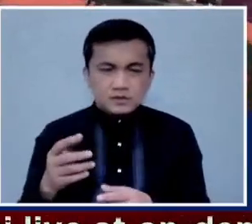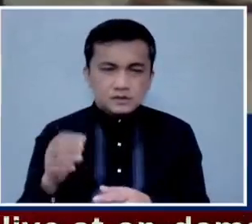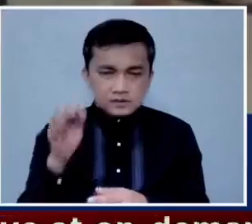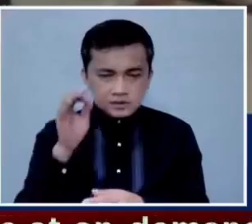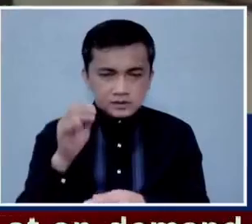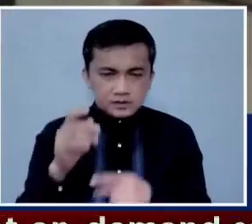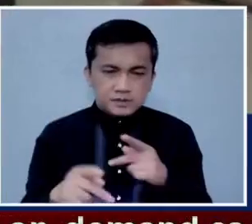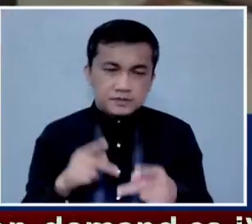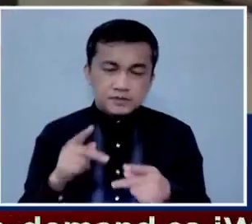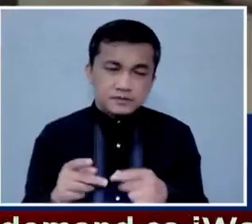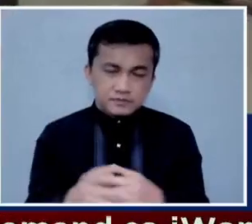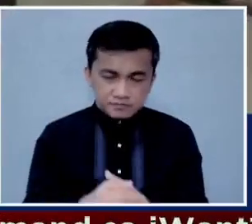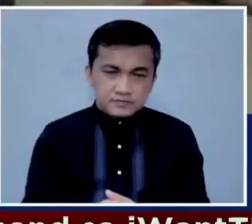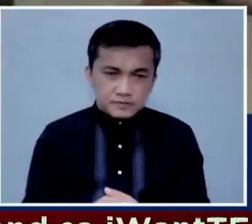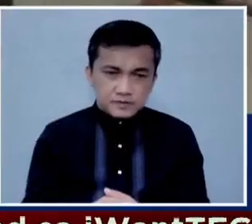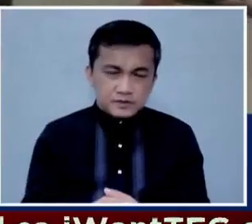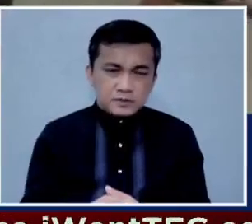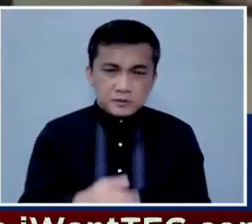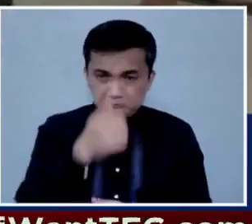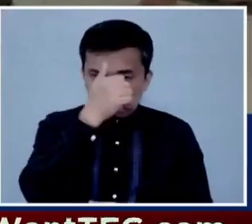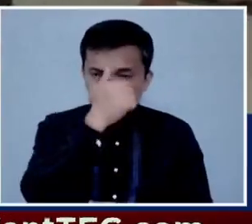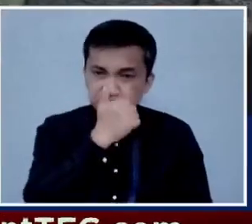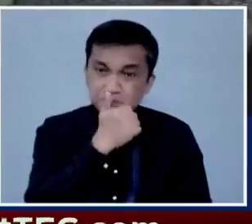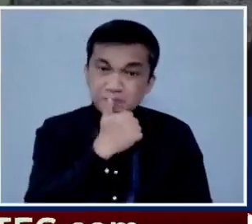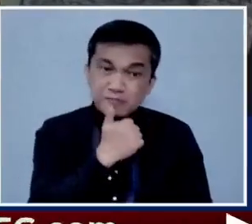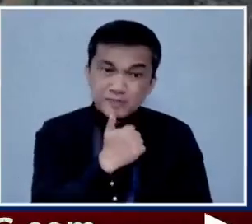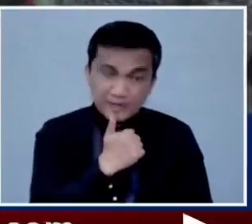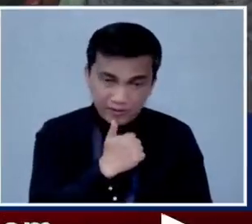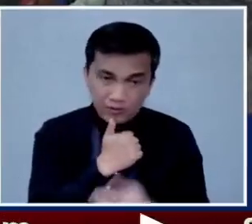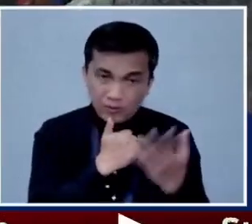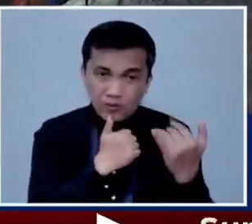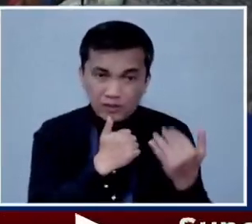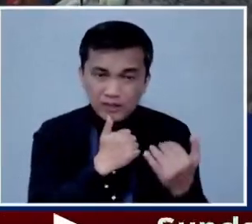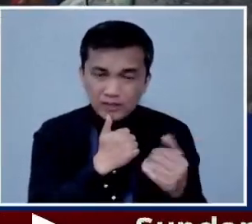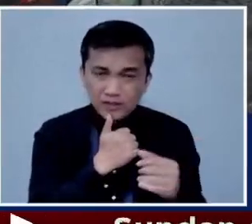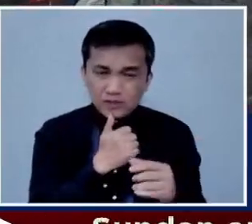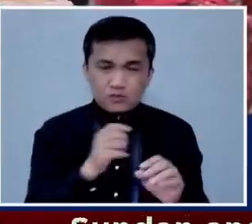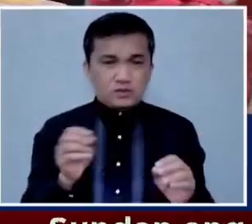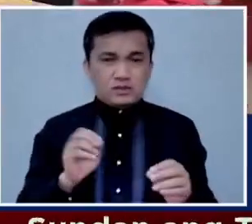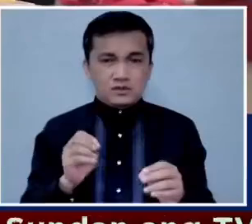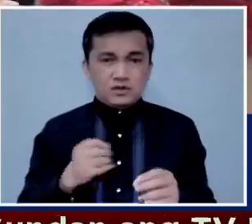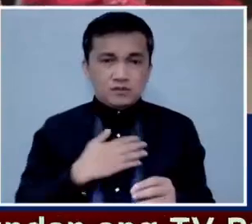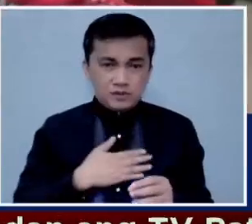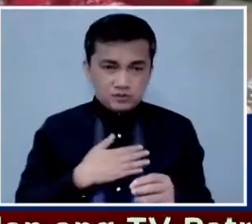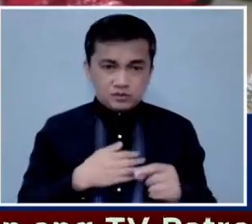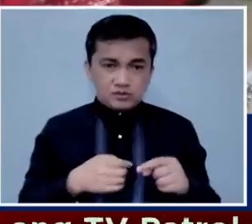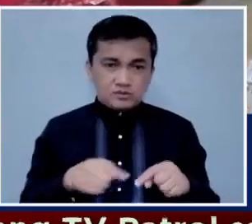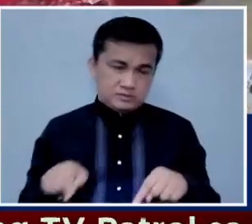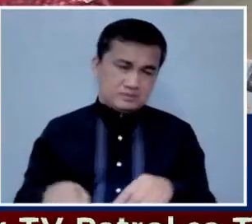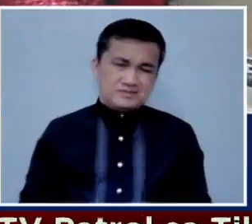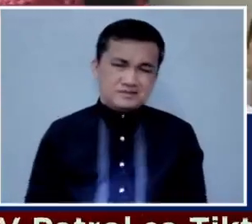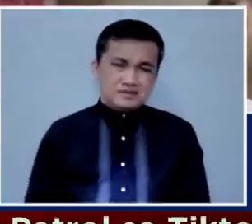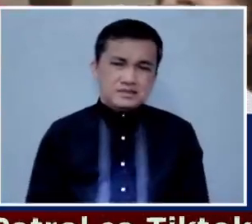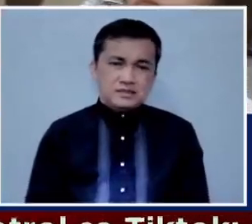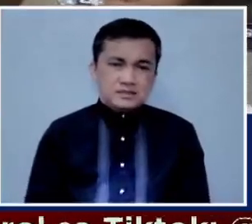magbangon ng pangunawa at pasensya dahil wala naman talagang may gusto na